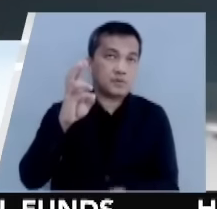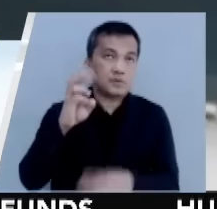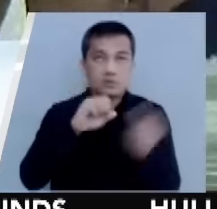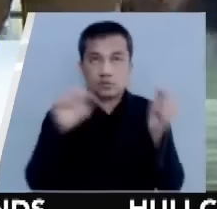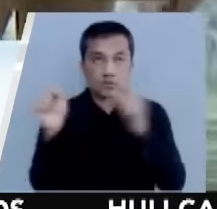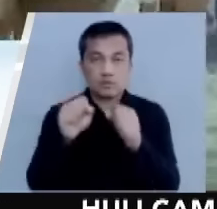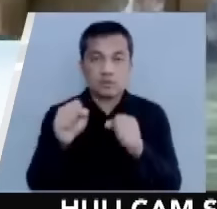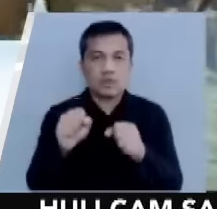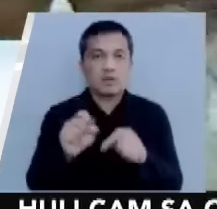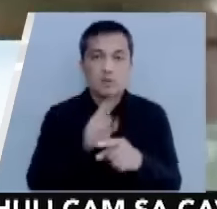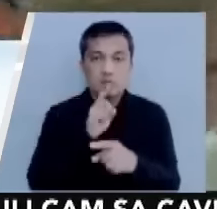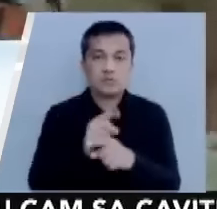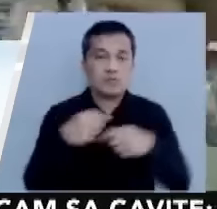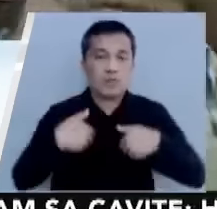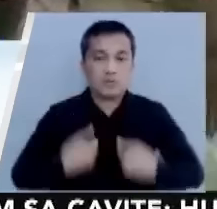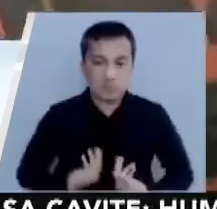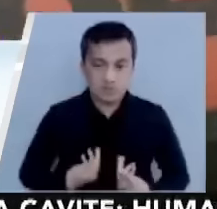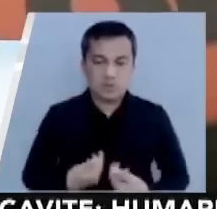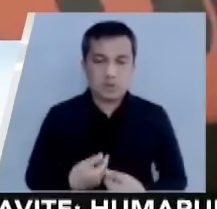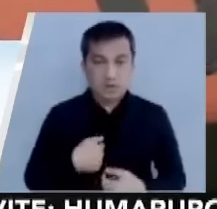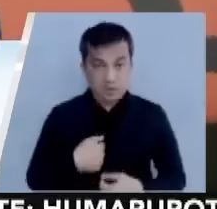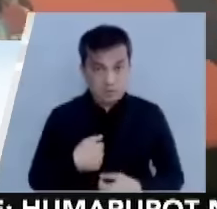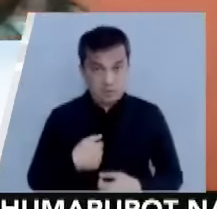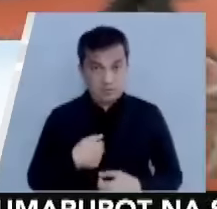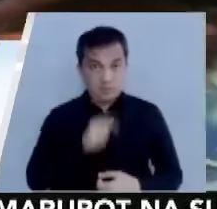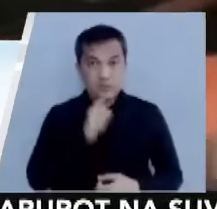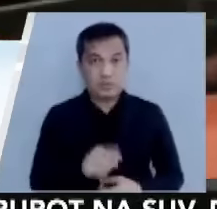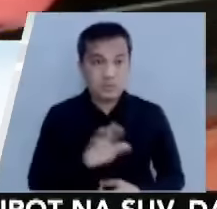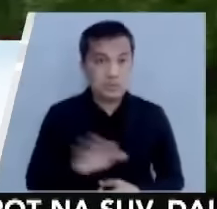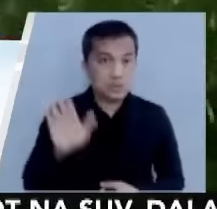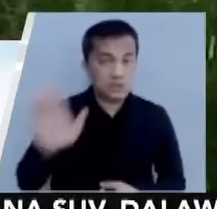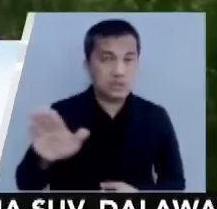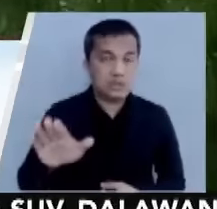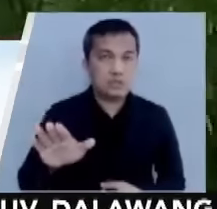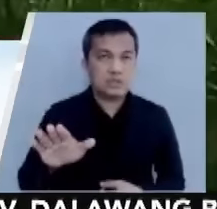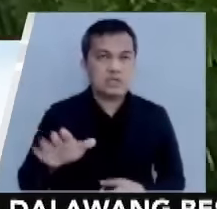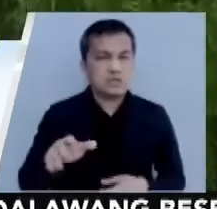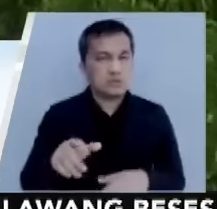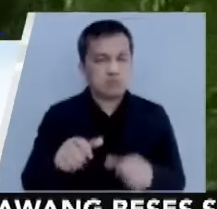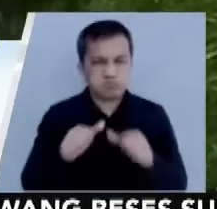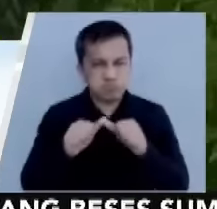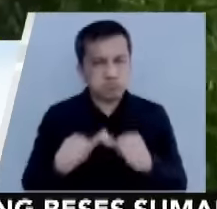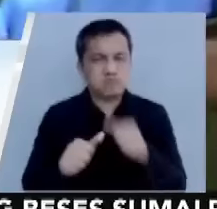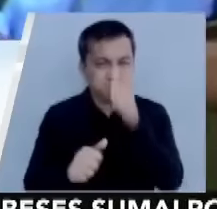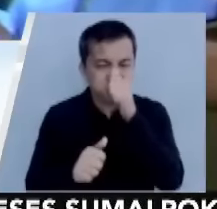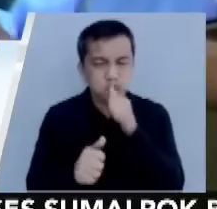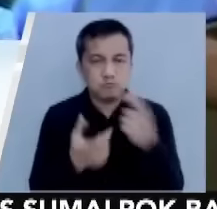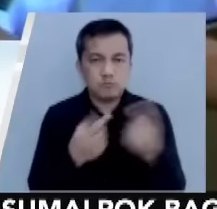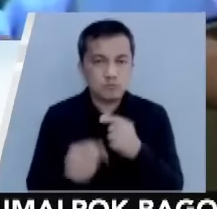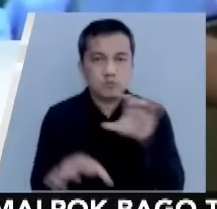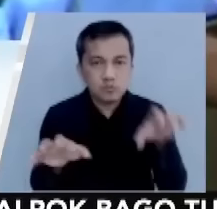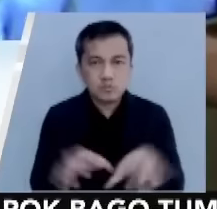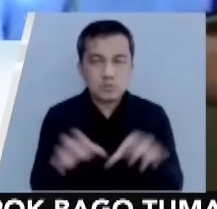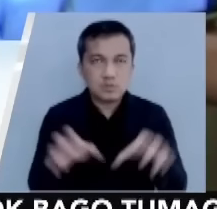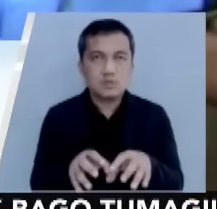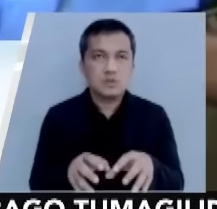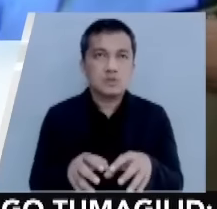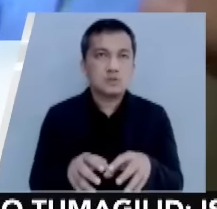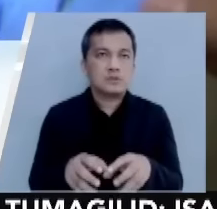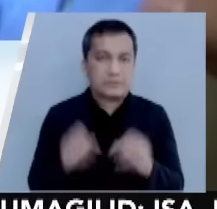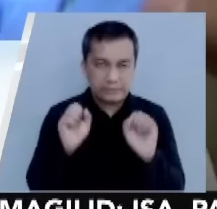exhausted. I am sure that they have continue to do and work with as hard as they can. Kaya tayo